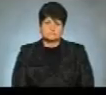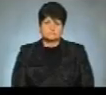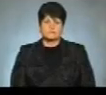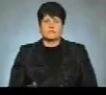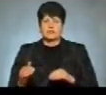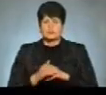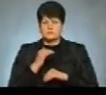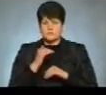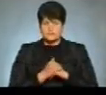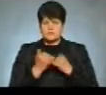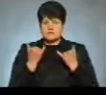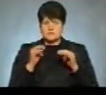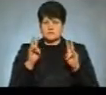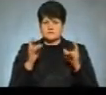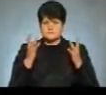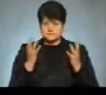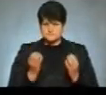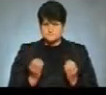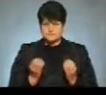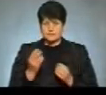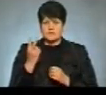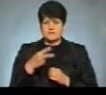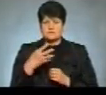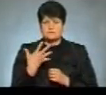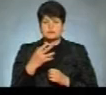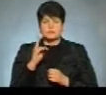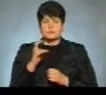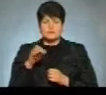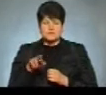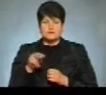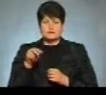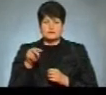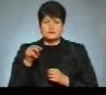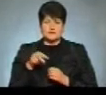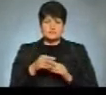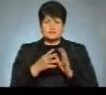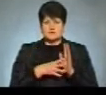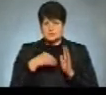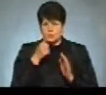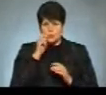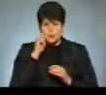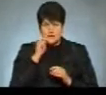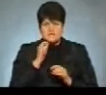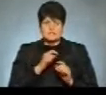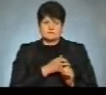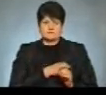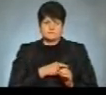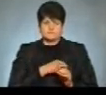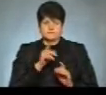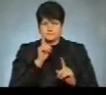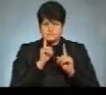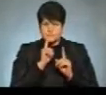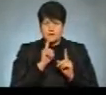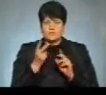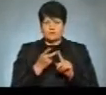Доброго вечора. В ефірі «Тема дня». 25 квітня 2019 року український парламент у другому читанні